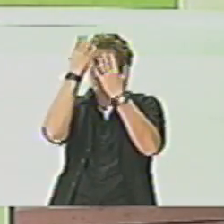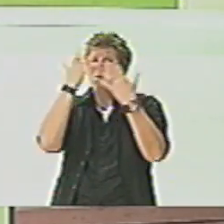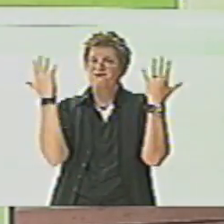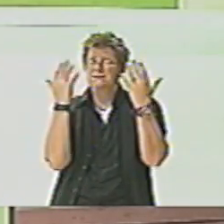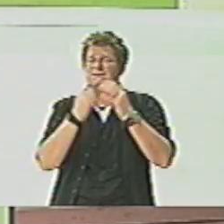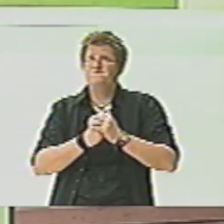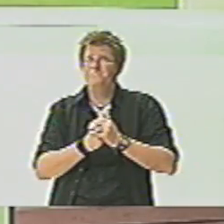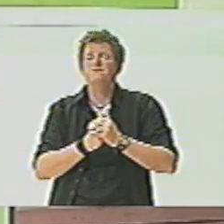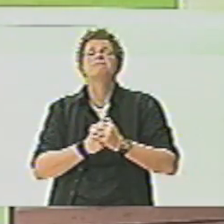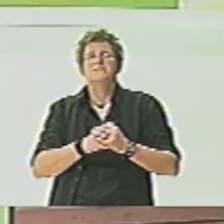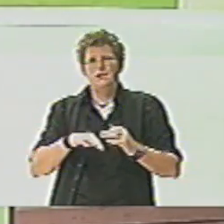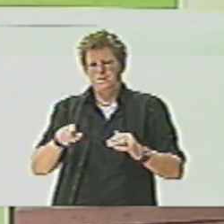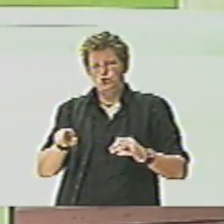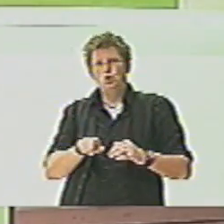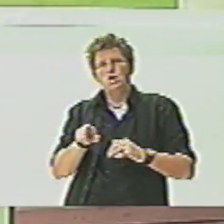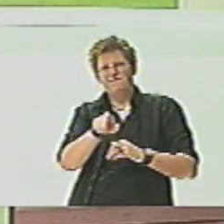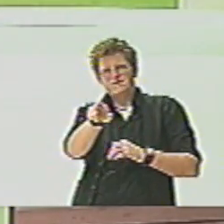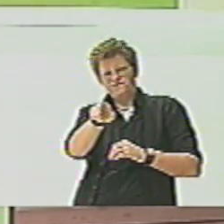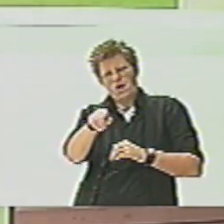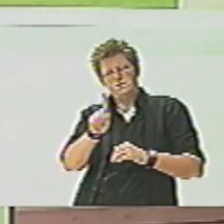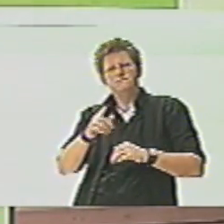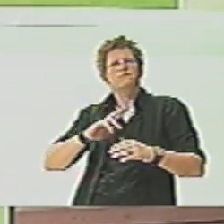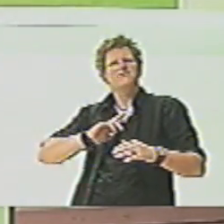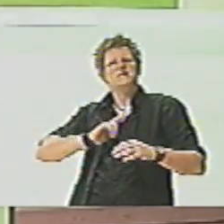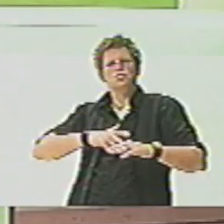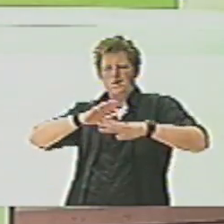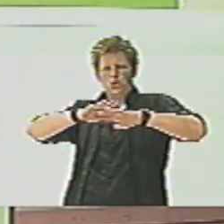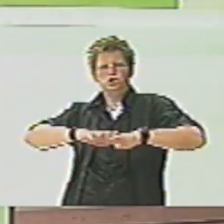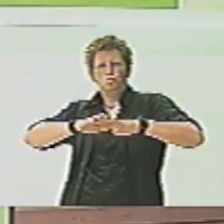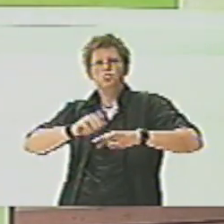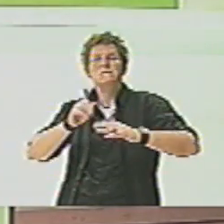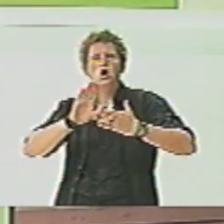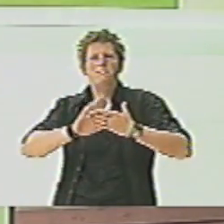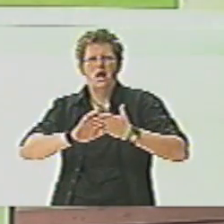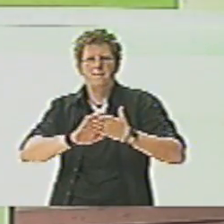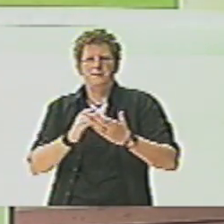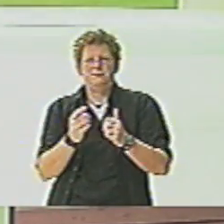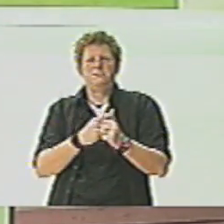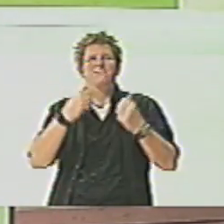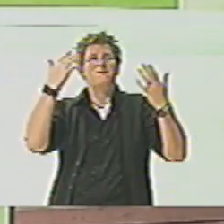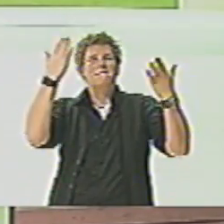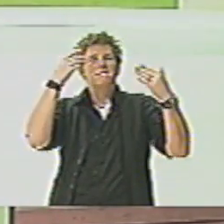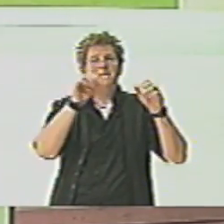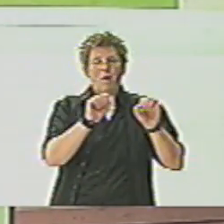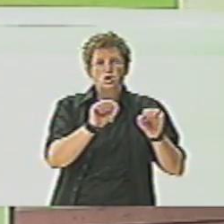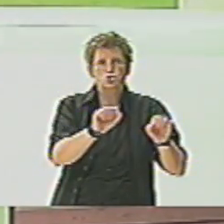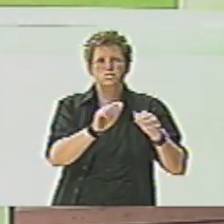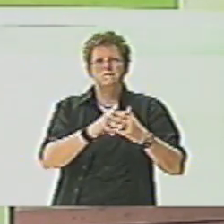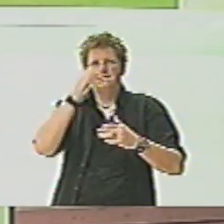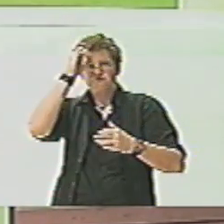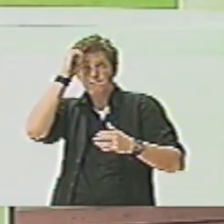soziale Infrastruktur nicht kaputt sparen. Investitionen in Bildung und Klimaschutz sind als